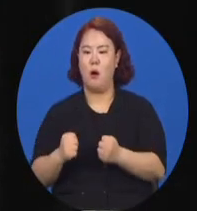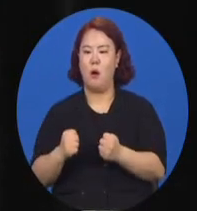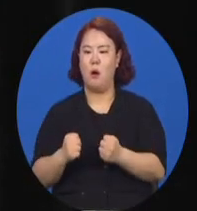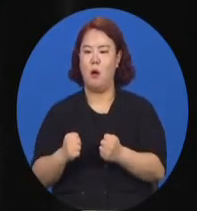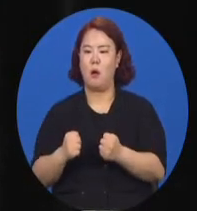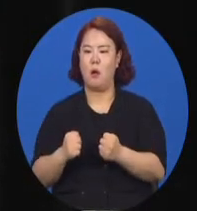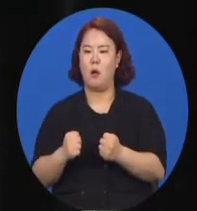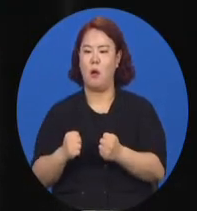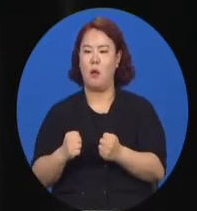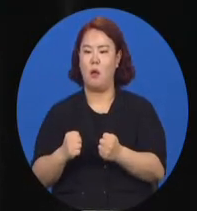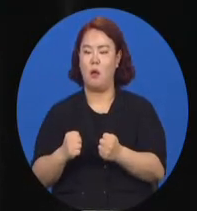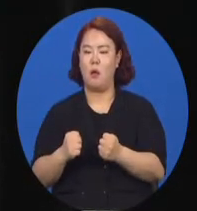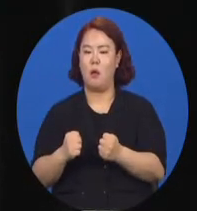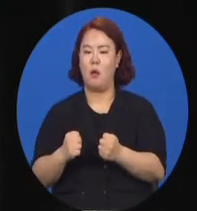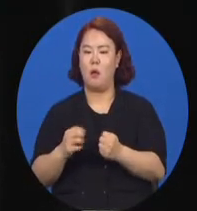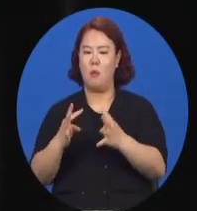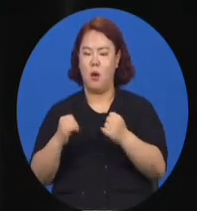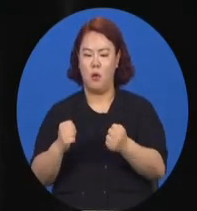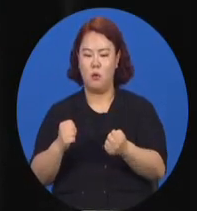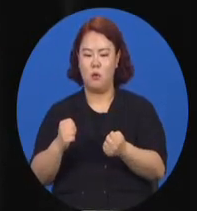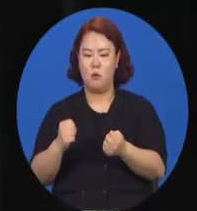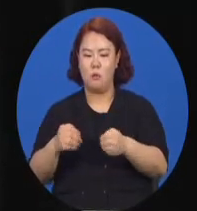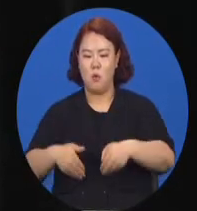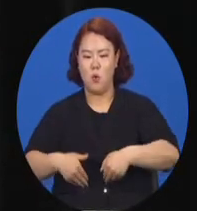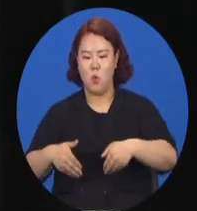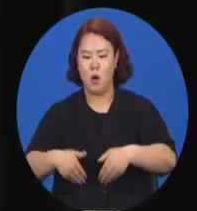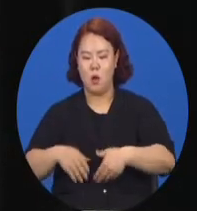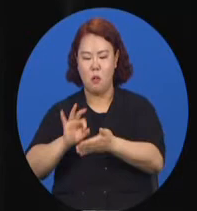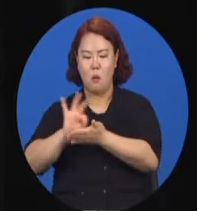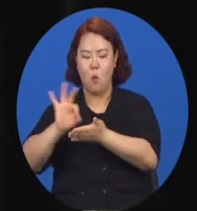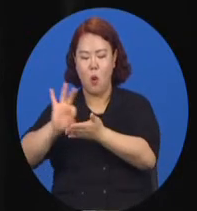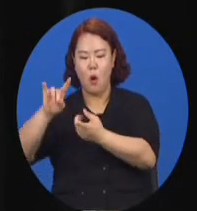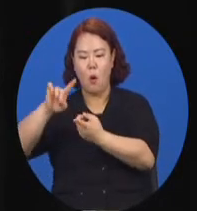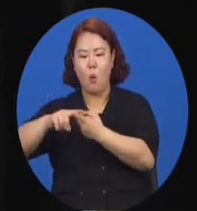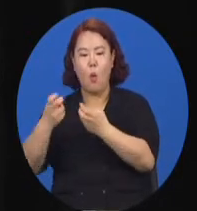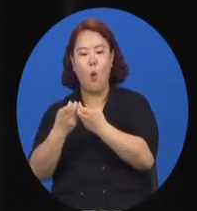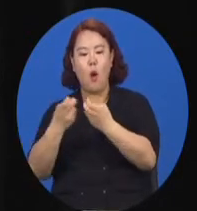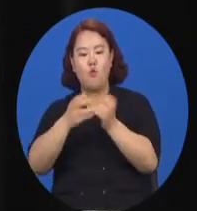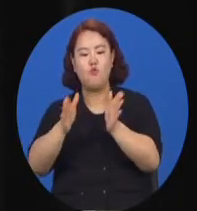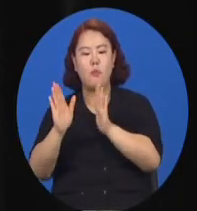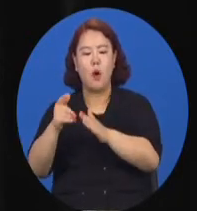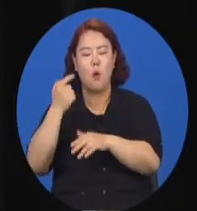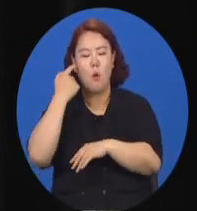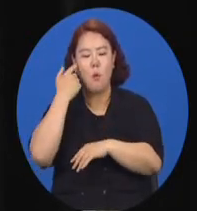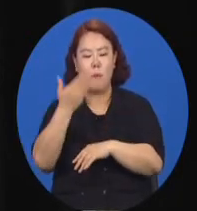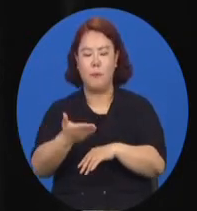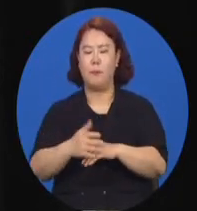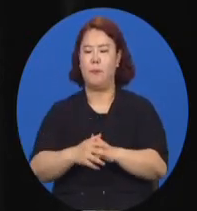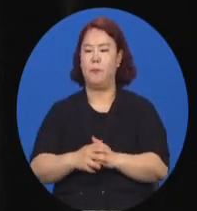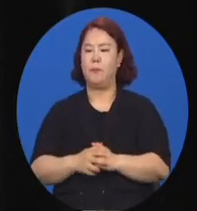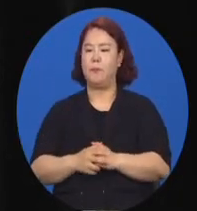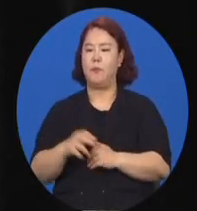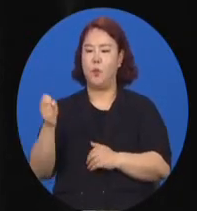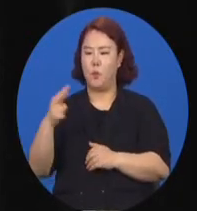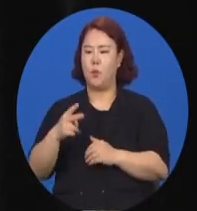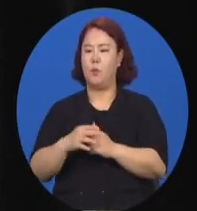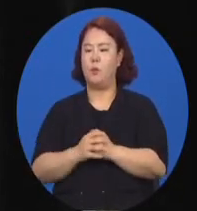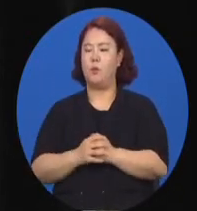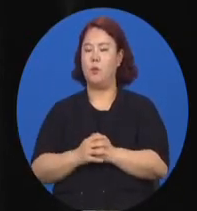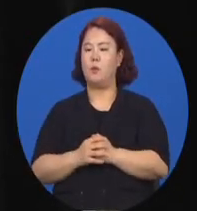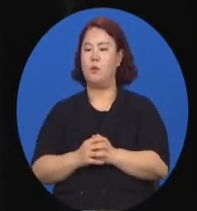복지 자금으로 마련하려고 하신지 뭐 구체적인 아직 답변이 없었는데 한 말씀을 해 주시기 바라고